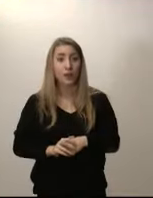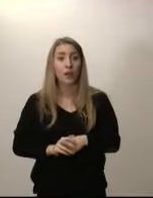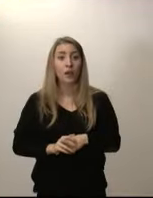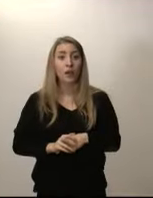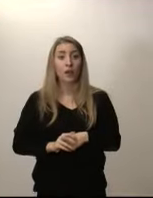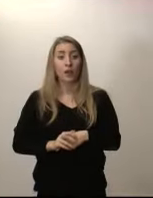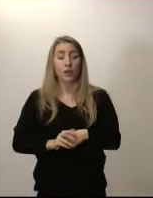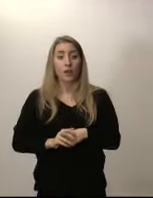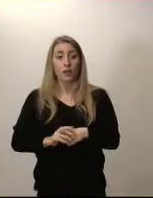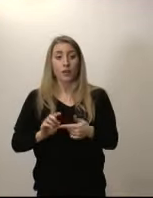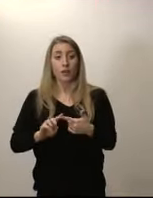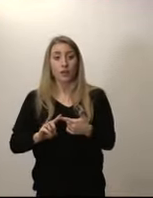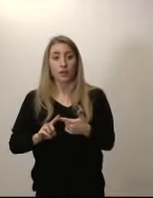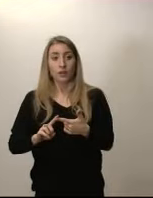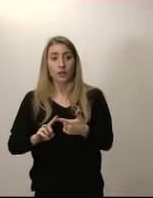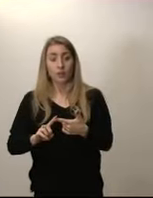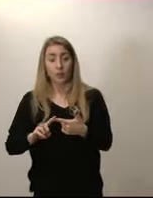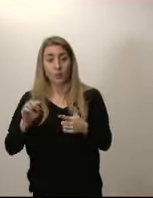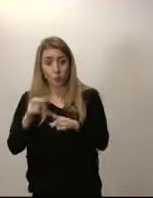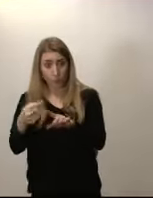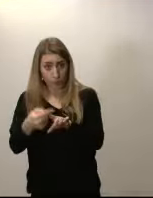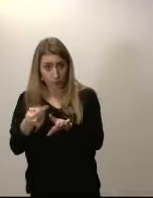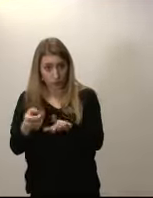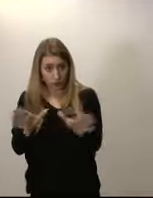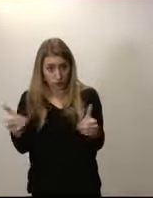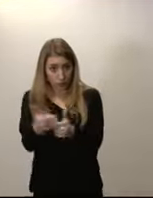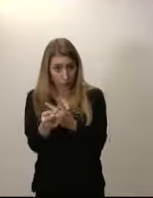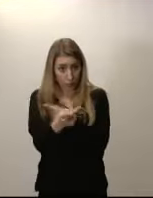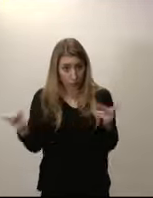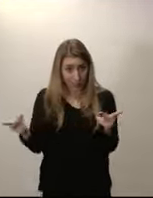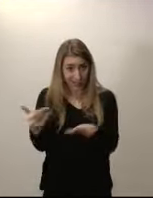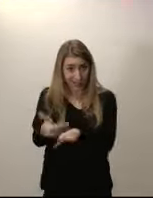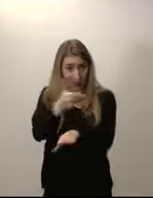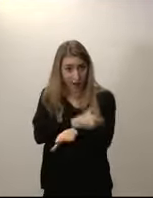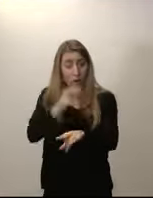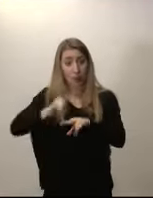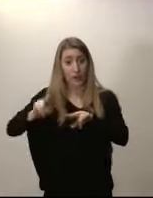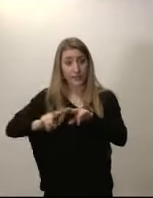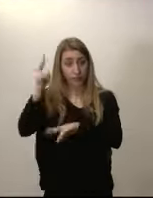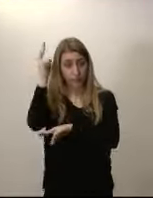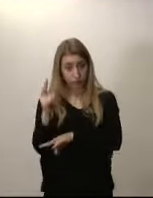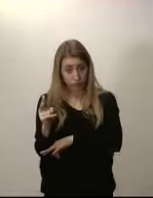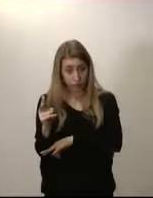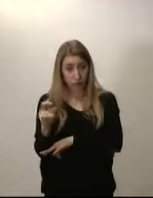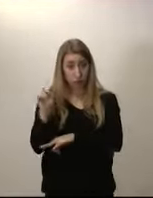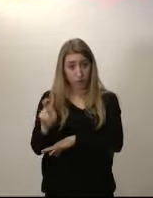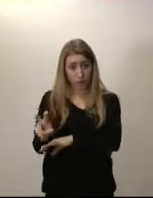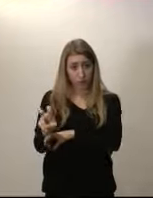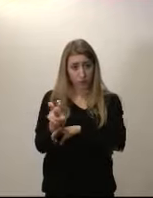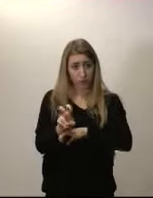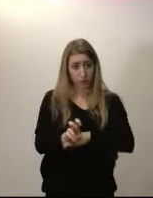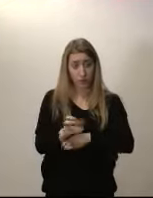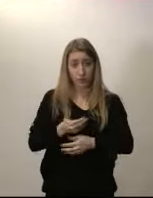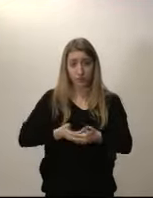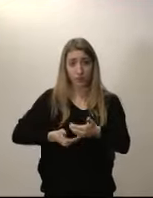concernée à la ville à l'euro symbolique pour incorporation dans le domaine public communal avant réalisation des travaux, des frais d'arpentage et d'axe seront à la charge